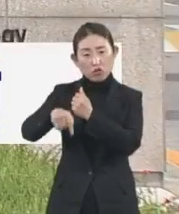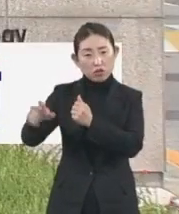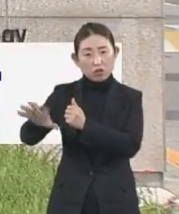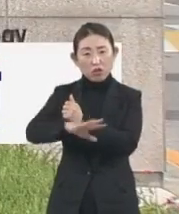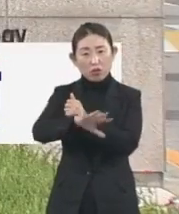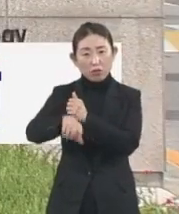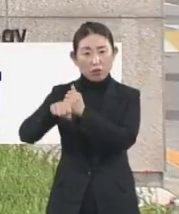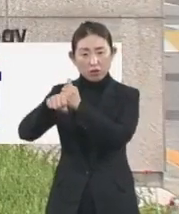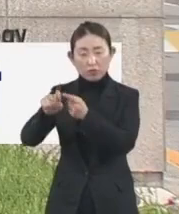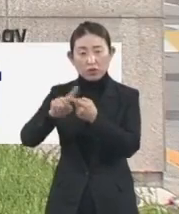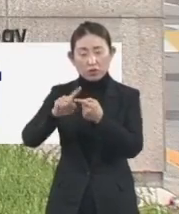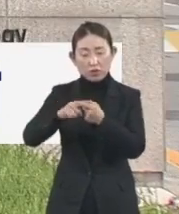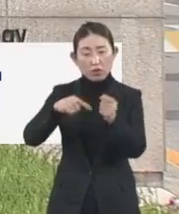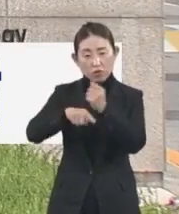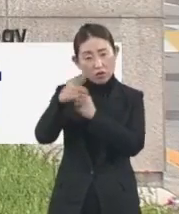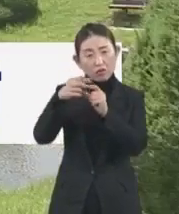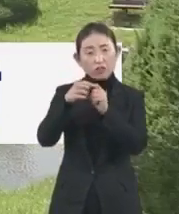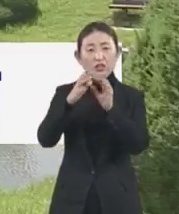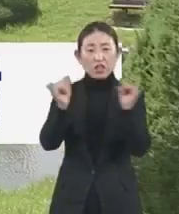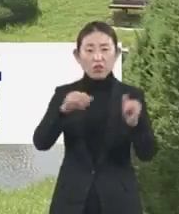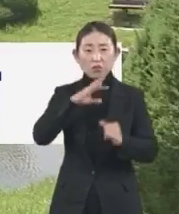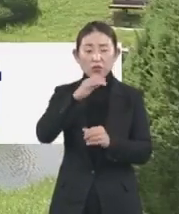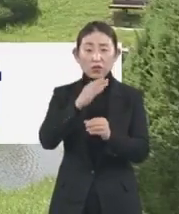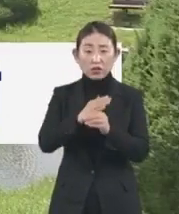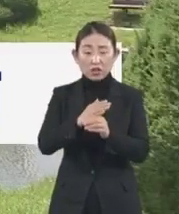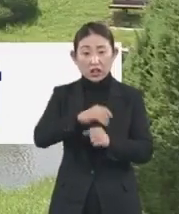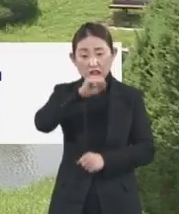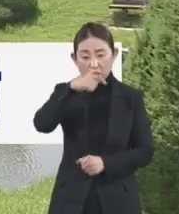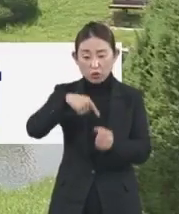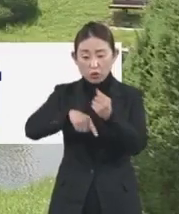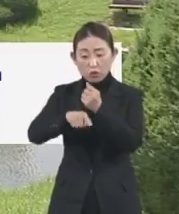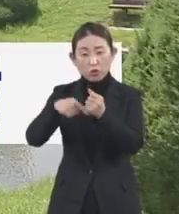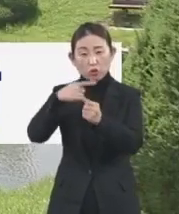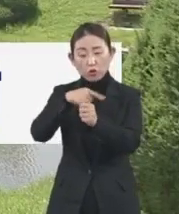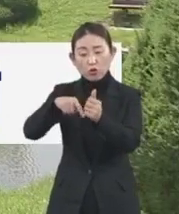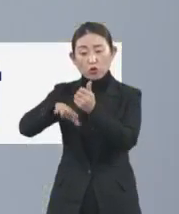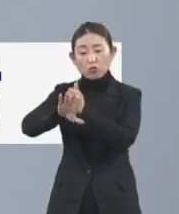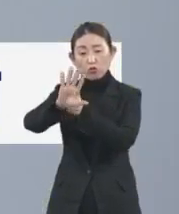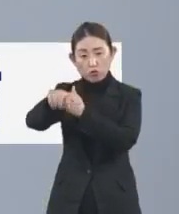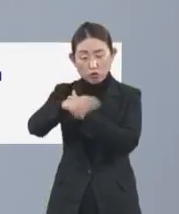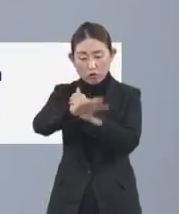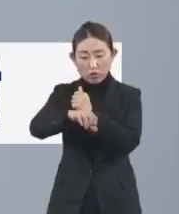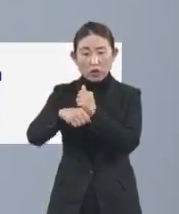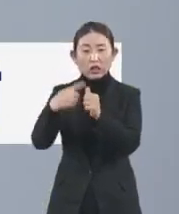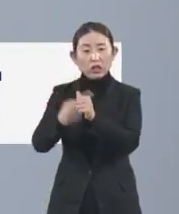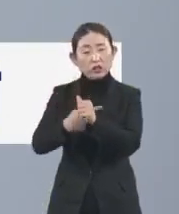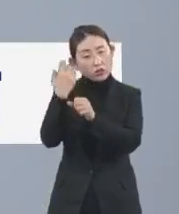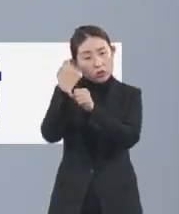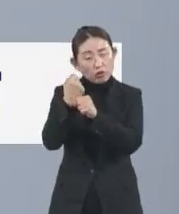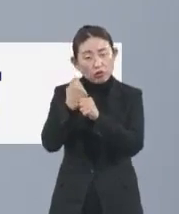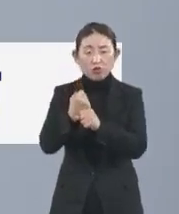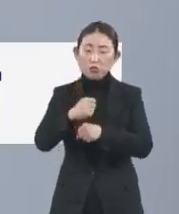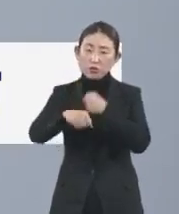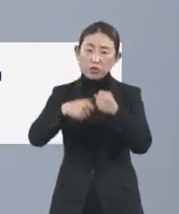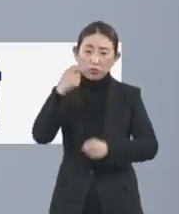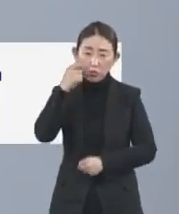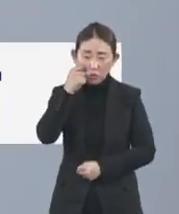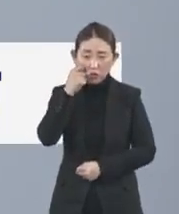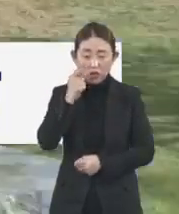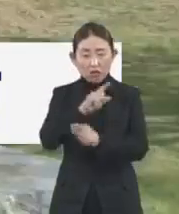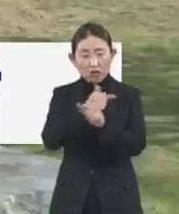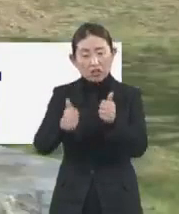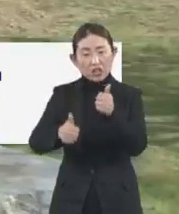과학기술계가 반발하고 있습니다 과학기술계는 예산이 교육부로 이관되면 자율적인 연구개발과 혁신 교육